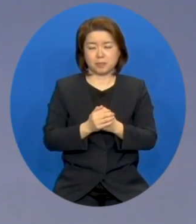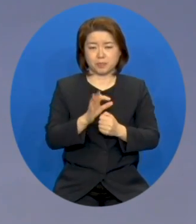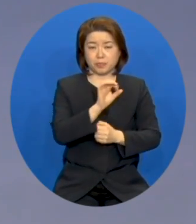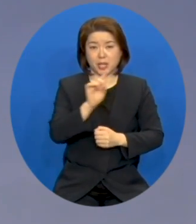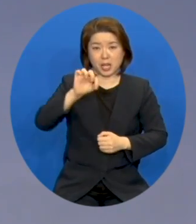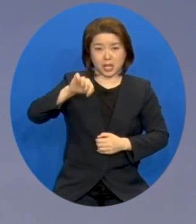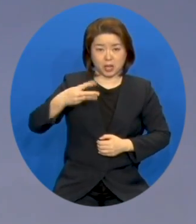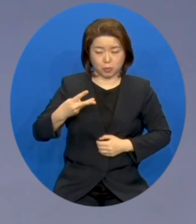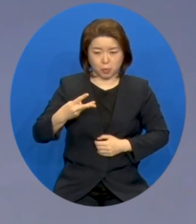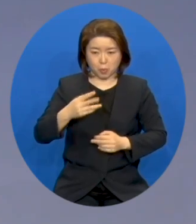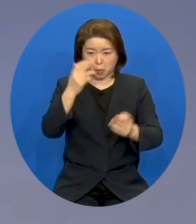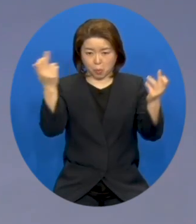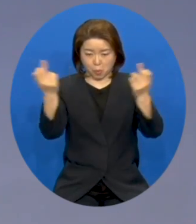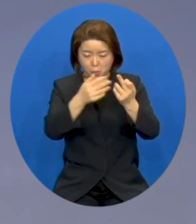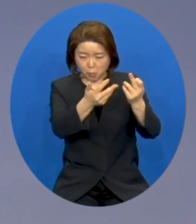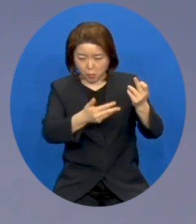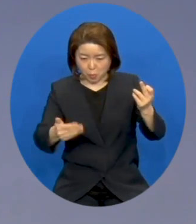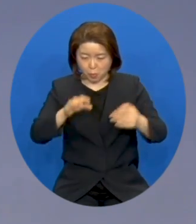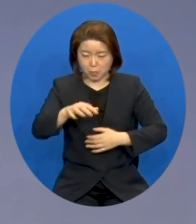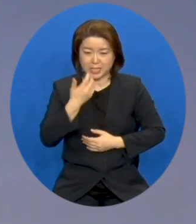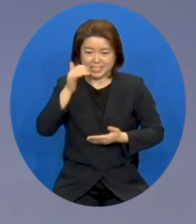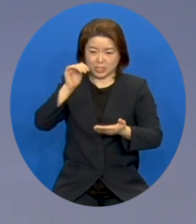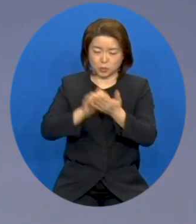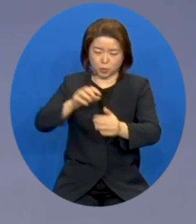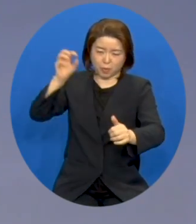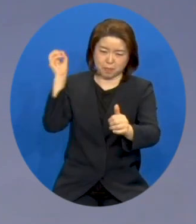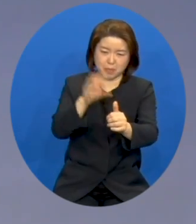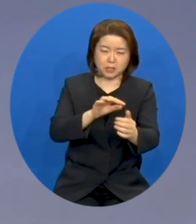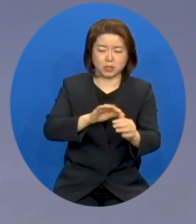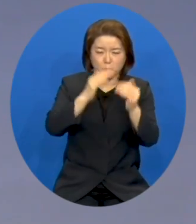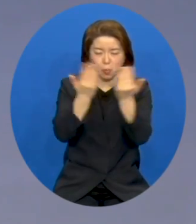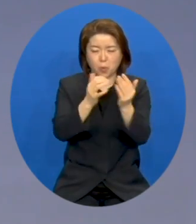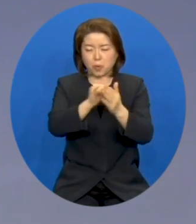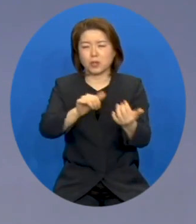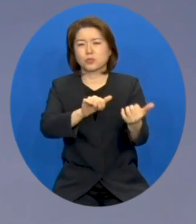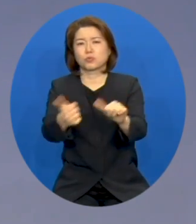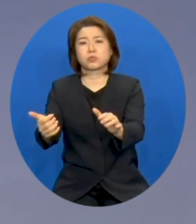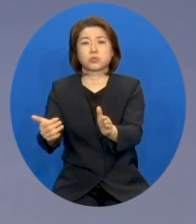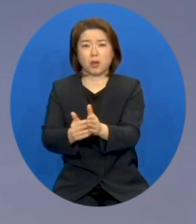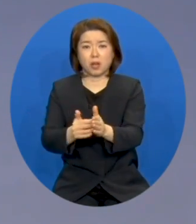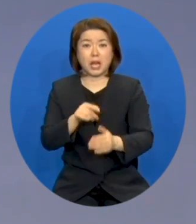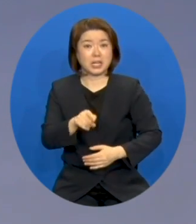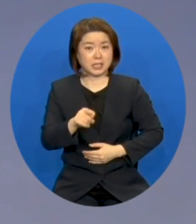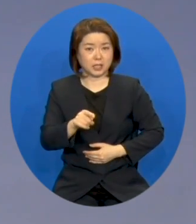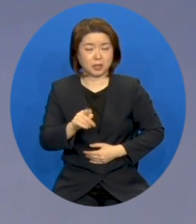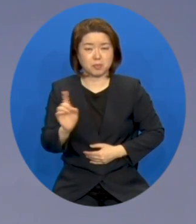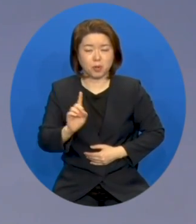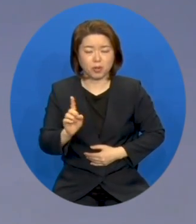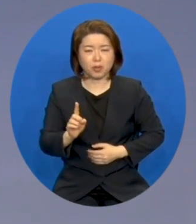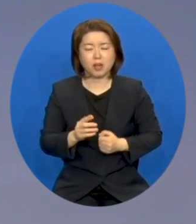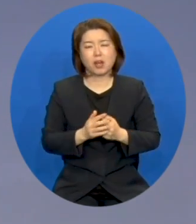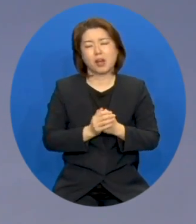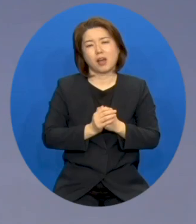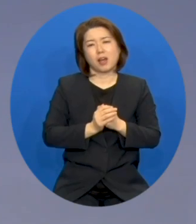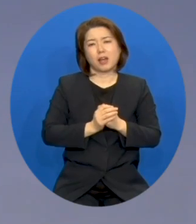아골골짜기에서 돌에 맞아 온 가족이 다 죽었습니다. 그가 바로 유다지파